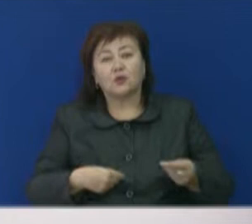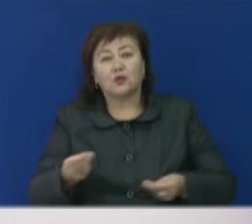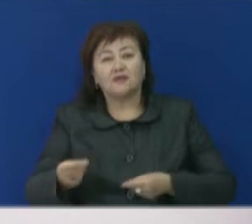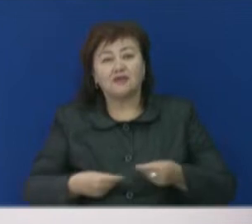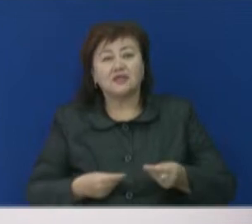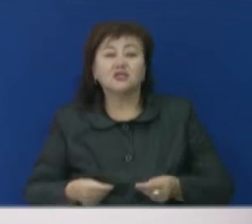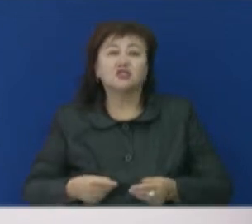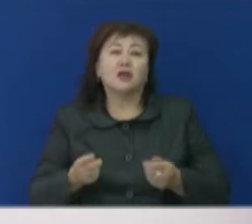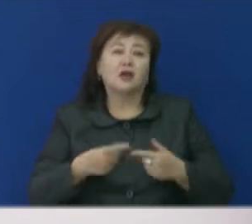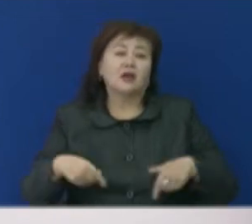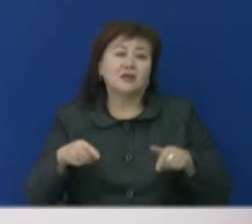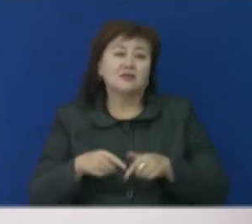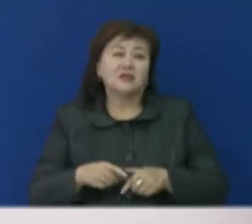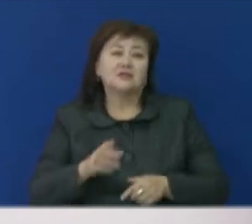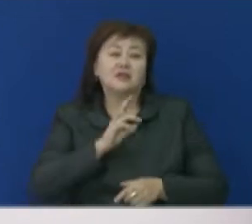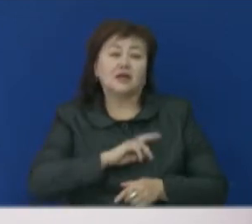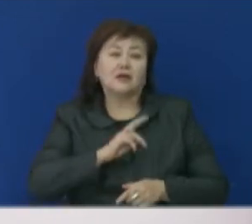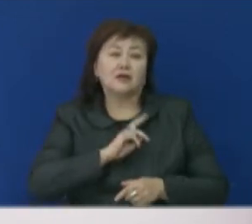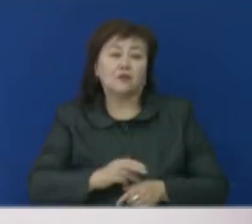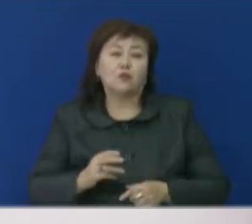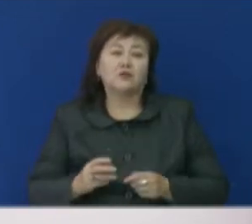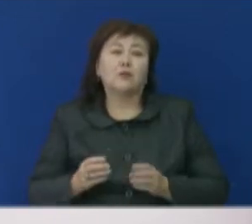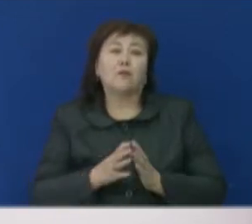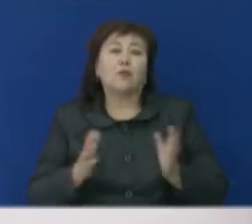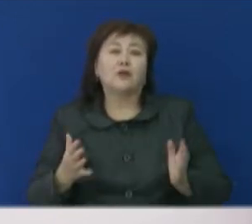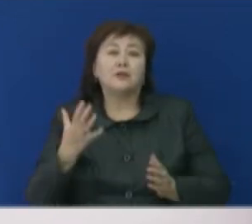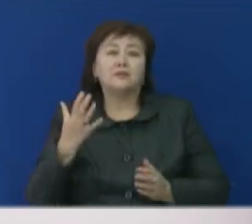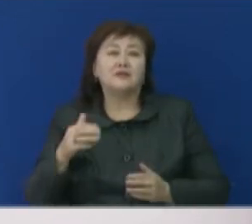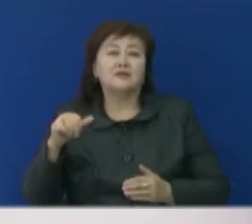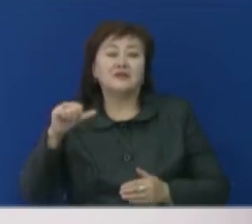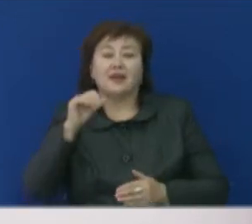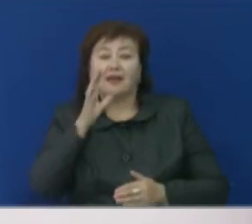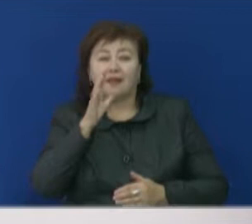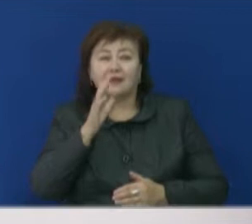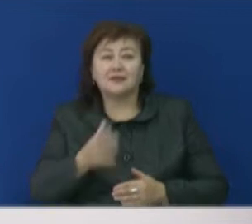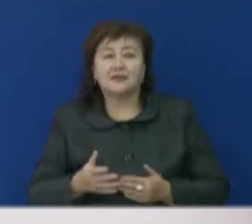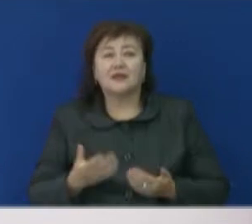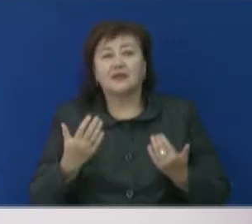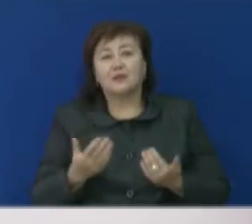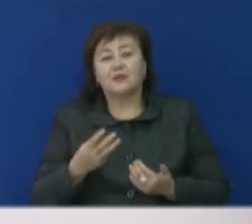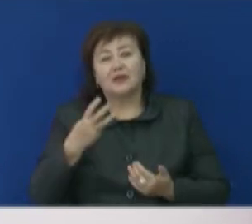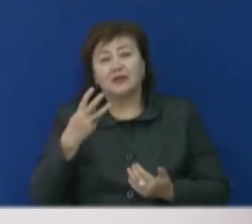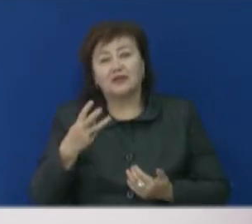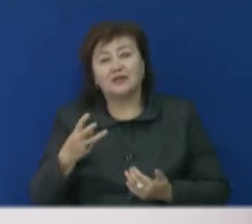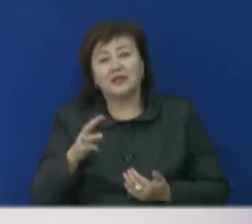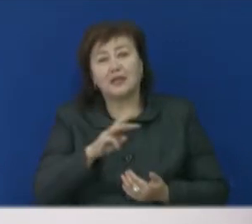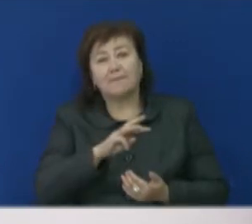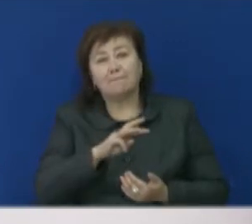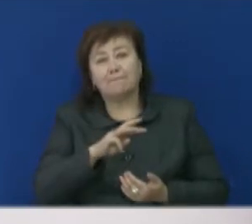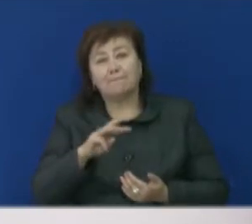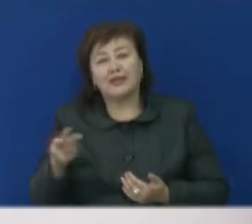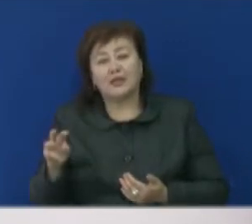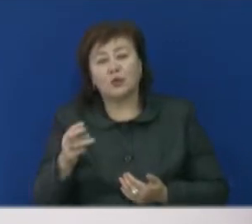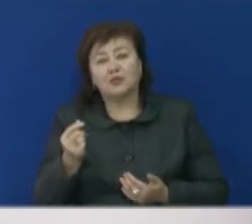кемінде 5 жыл жұмыс тәжірибесінің болуы, мемлекеттік тілді еркін меңгеруі. Бұған дейін президентке кандидаттар төлейтін 3 миллион